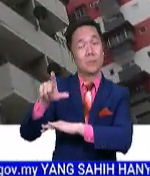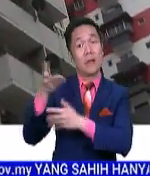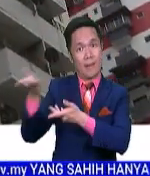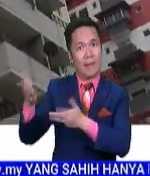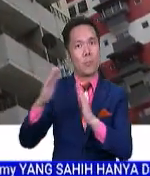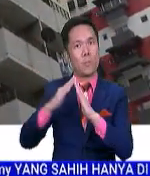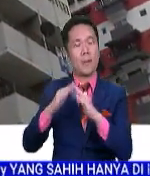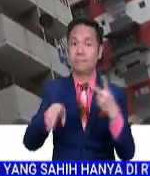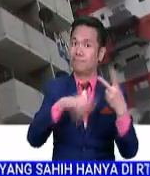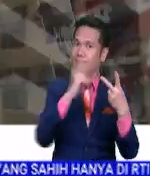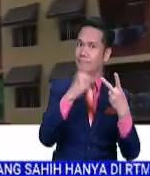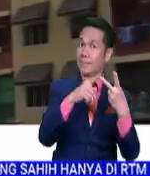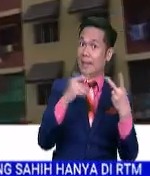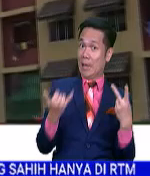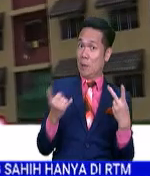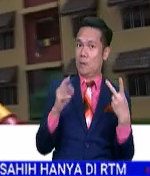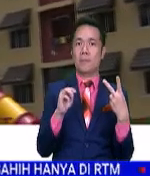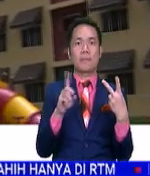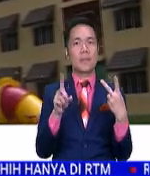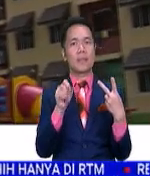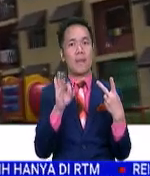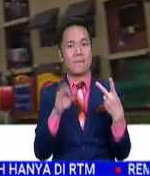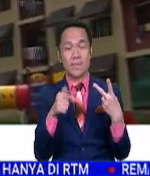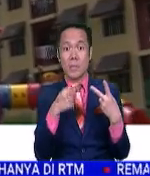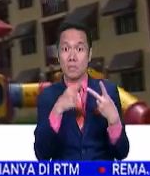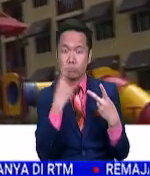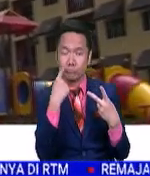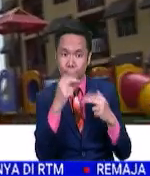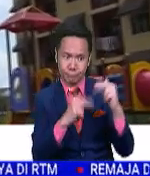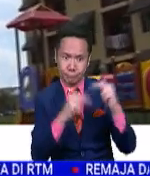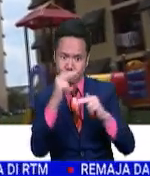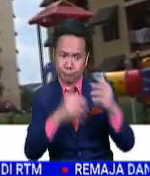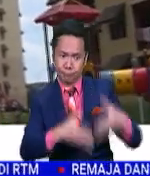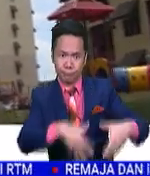Ketika ini, MINDEF sedang melaksanakan perancangan untuk membina